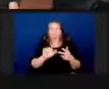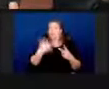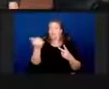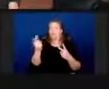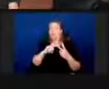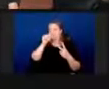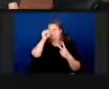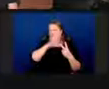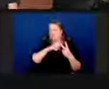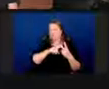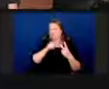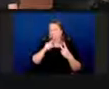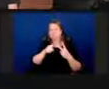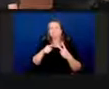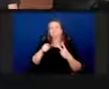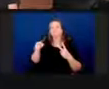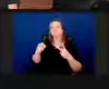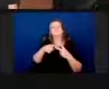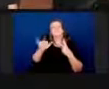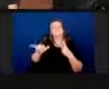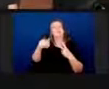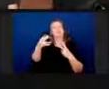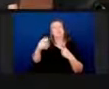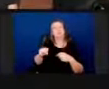إلى الثانوية في مايو